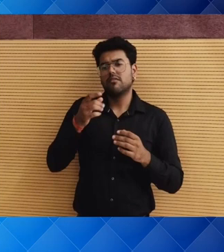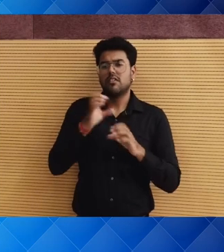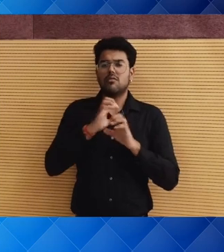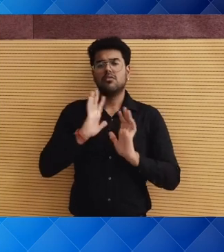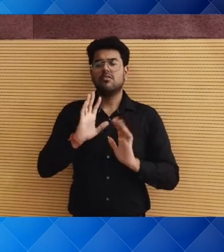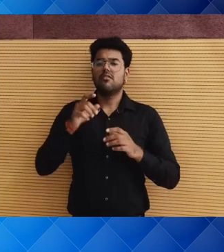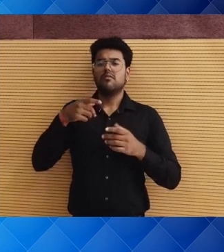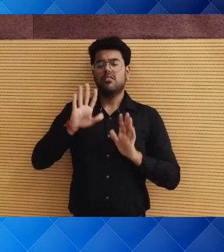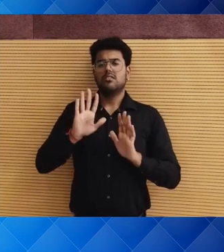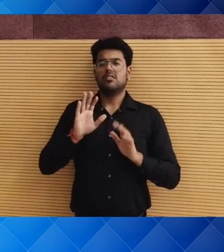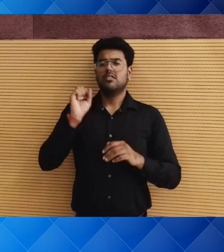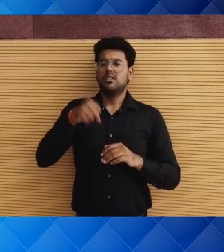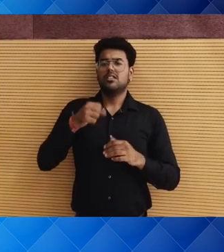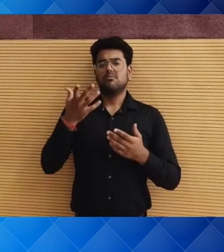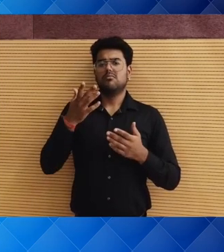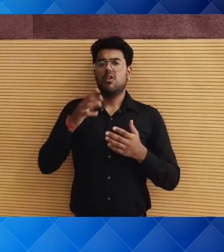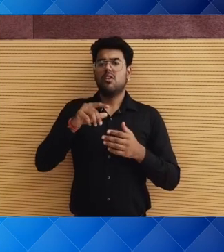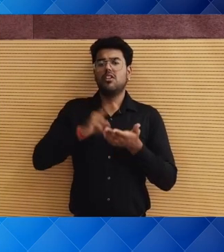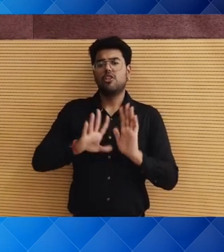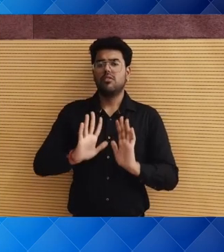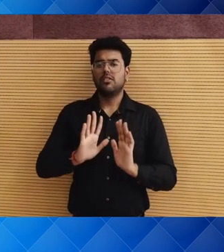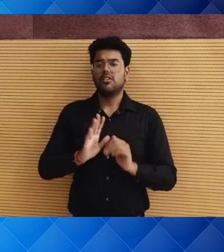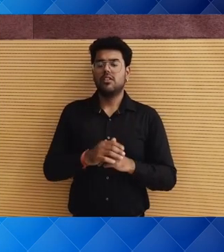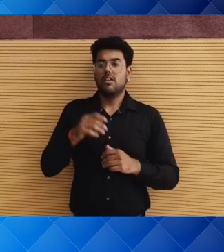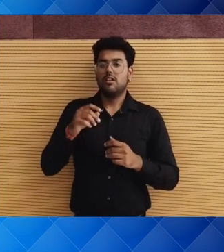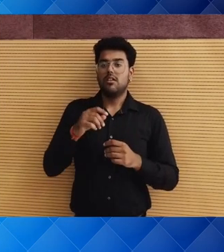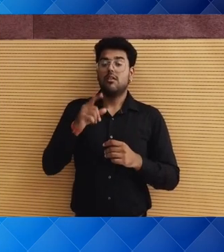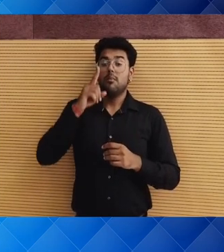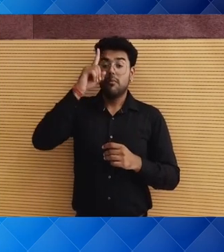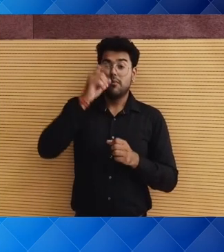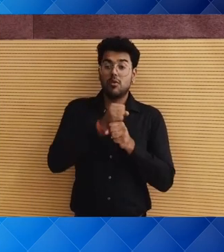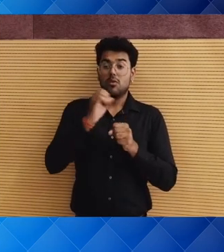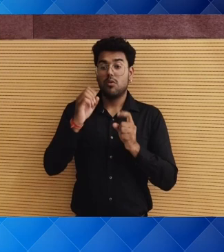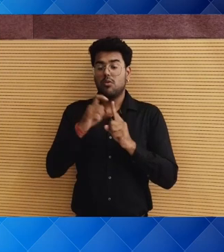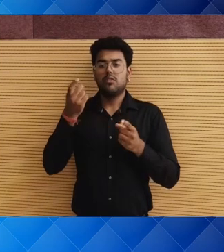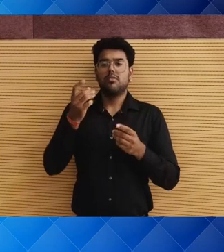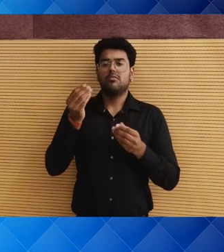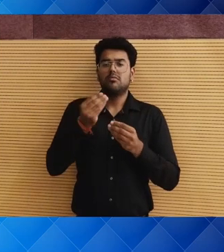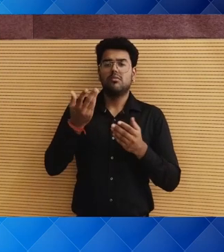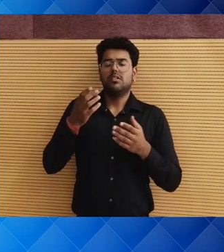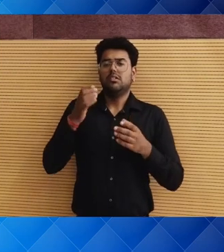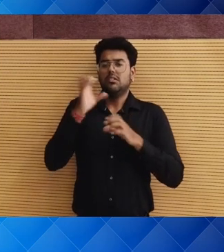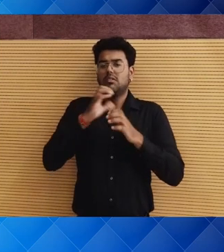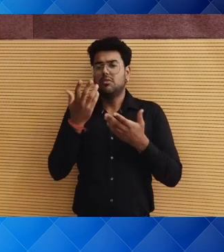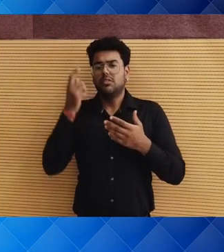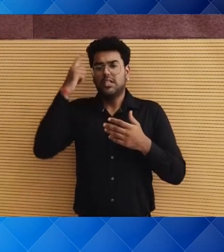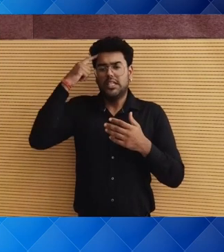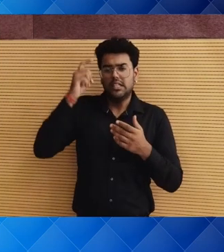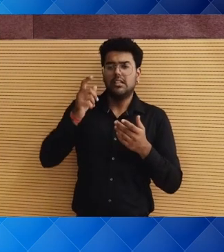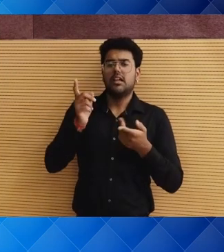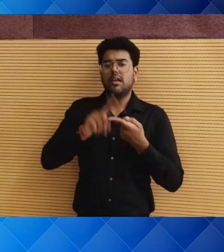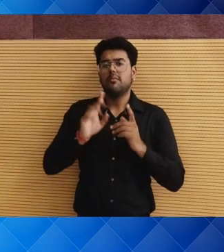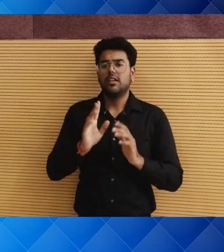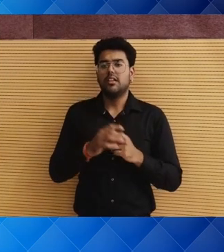है, शायद ब्रह्मांड की नीति है, भगवान की रची हुई व्यवस्था, बीच बीच में तंद्रा आएगी। इसलिए तो साहित्यकार ने उस